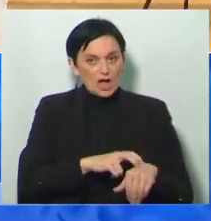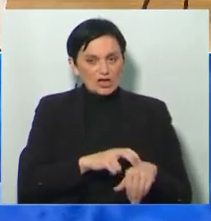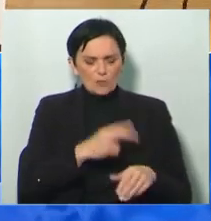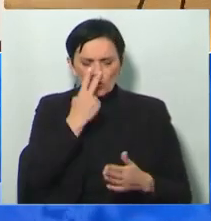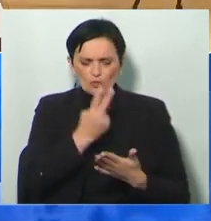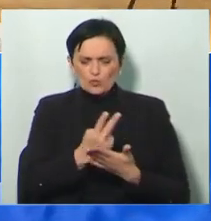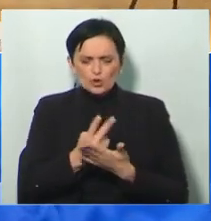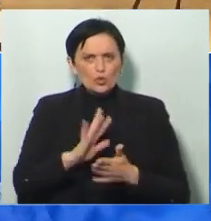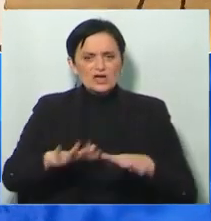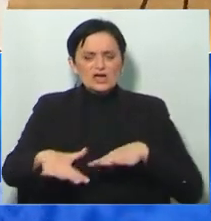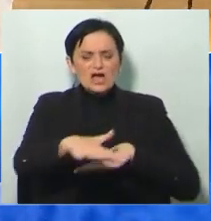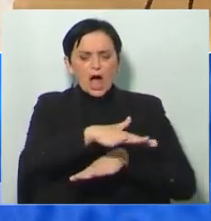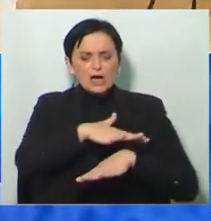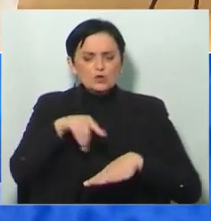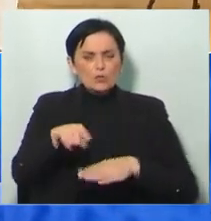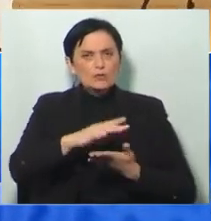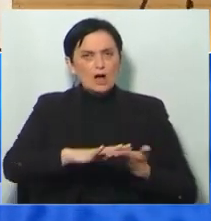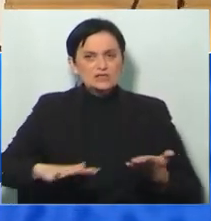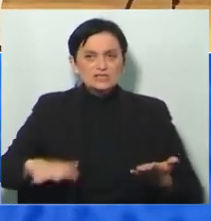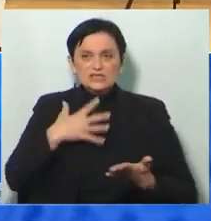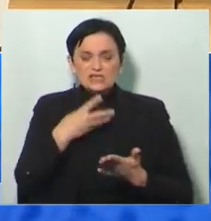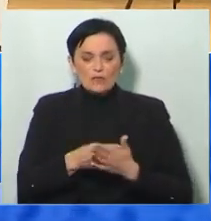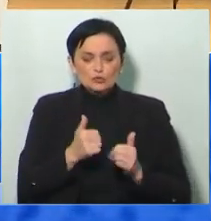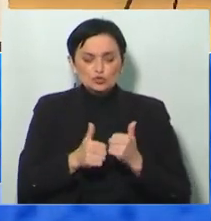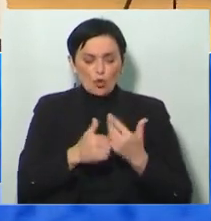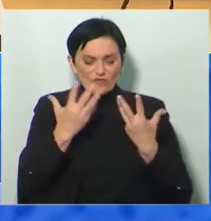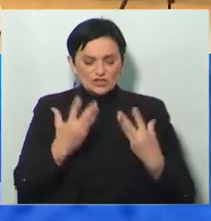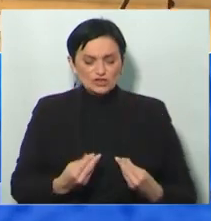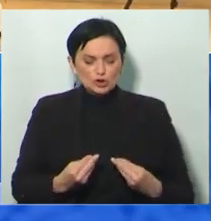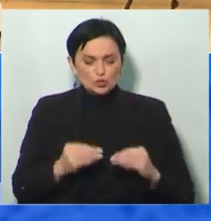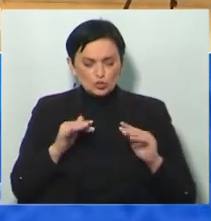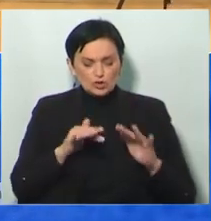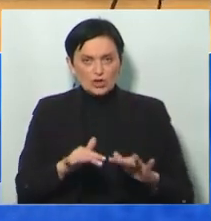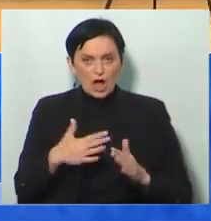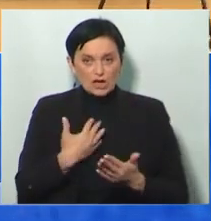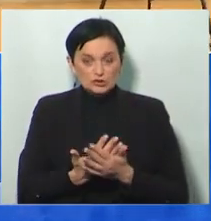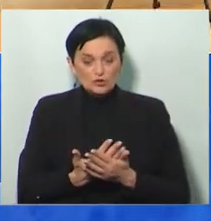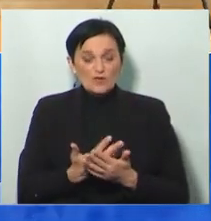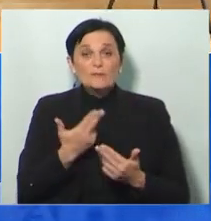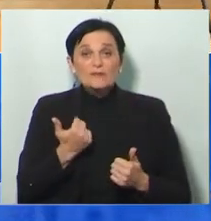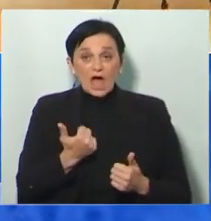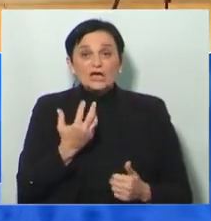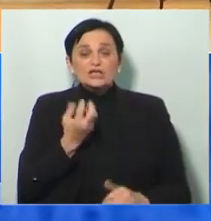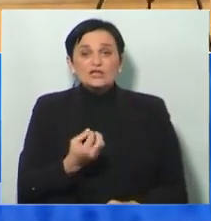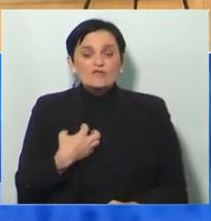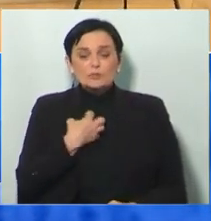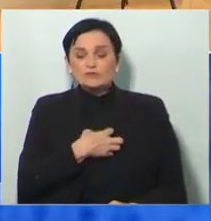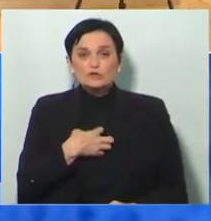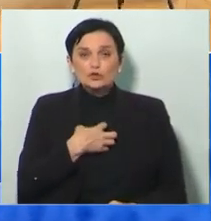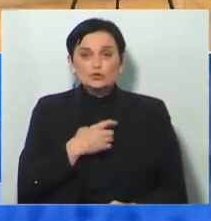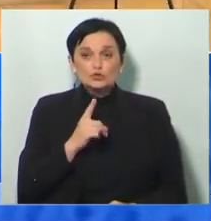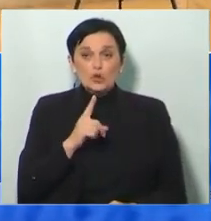მიუხედავად გარემოსი, რომელშიც ის აგრძელებს ამ თავის ყოველდღიურ აქტივობას. მაგრამ კიდევ უფრო მნიშვნელოვანია, რომ ჩვენ